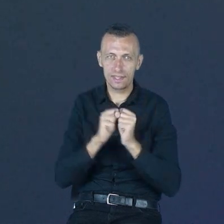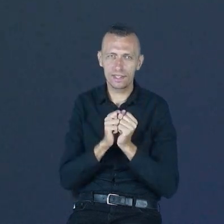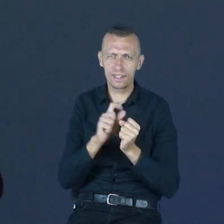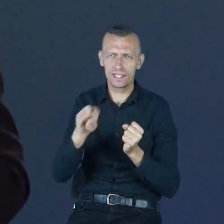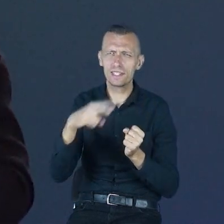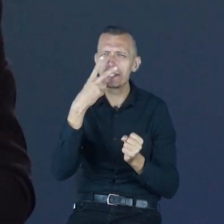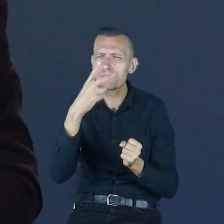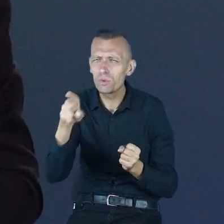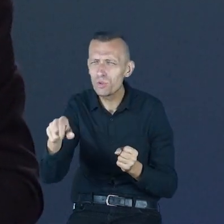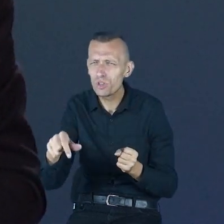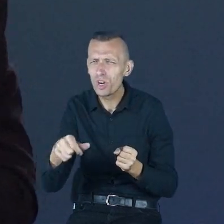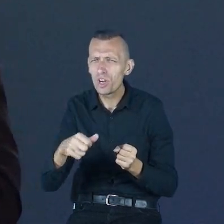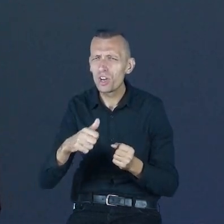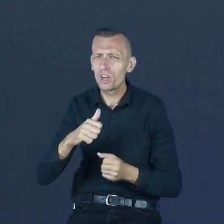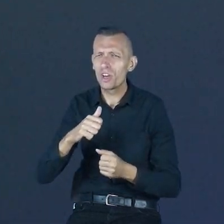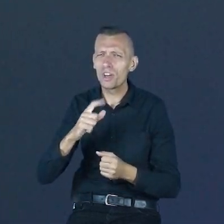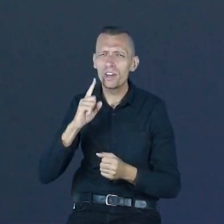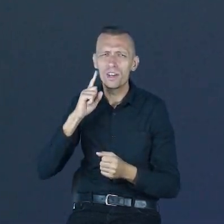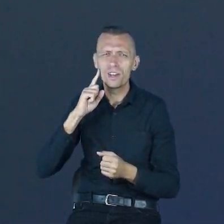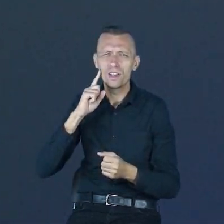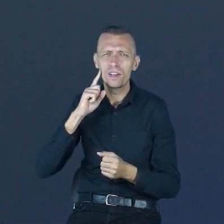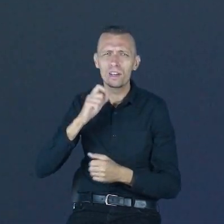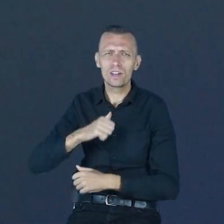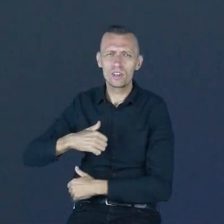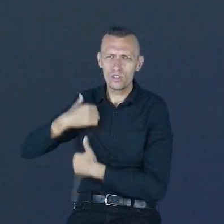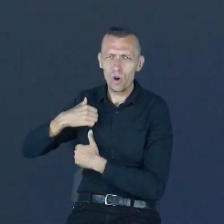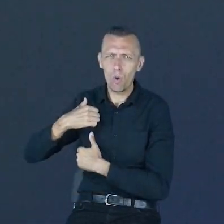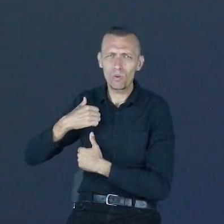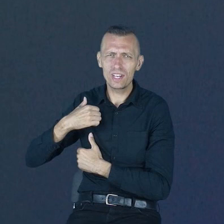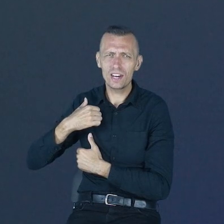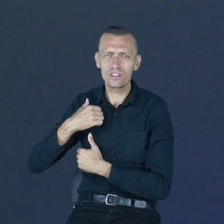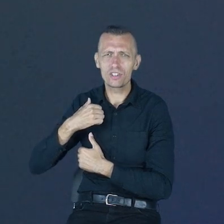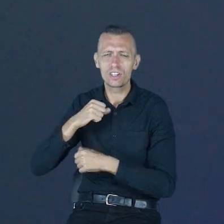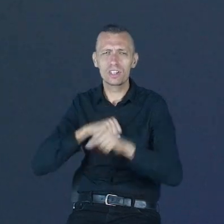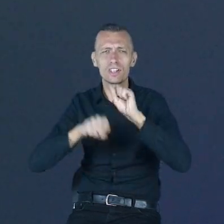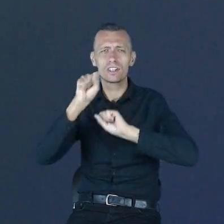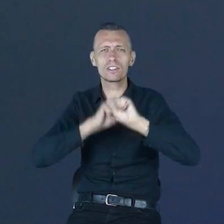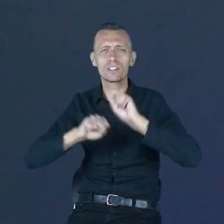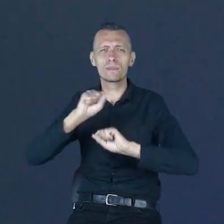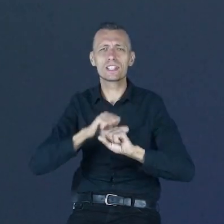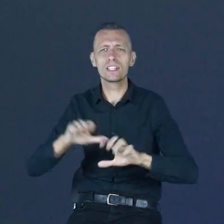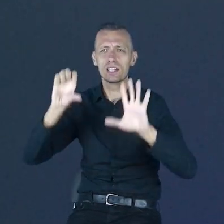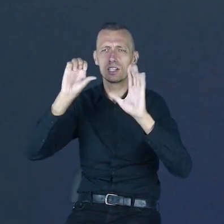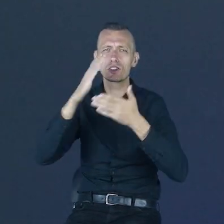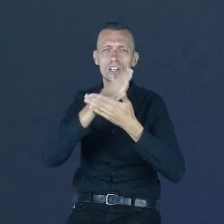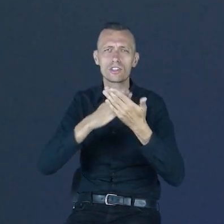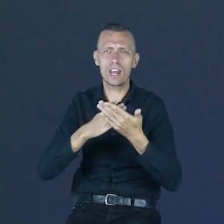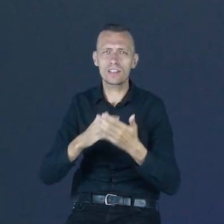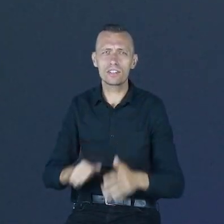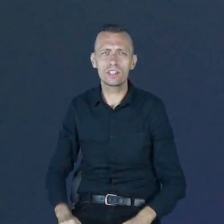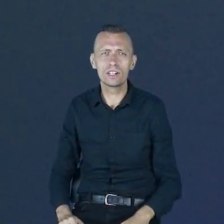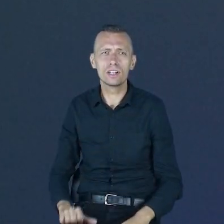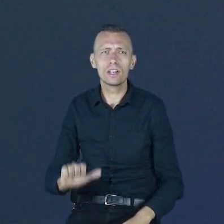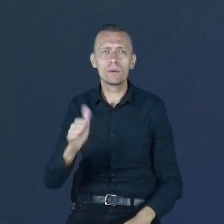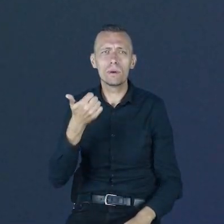6 elementów. One mówią, masz być wyposażony. Chciej z Bożego wyposażenia korzystać. Po